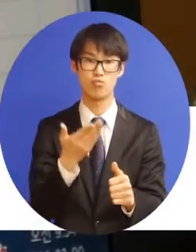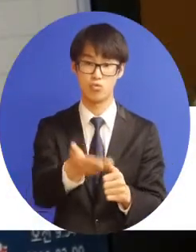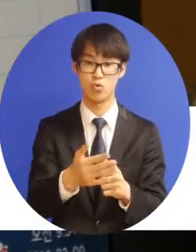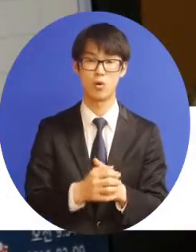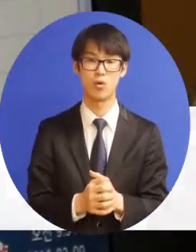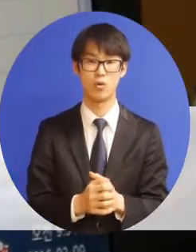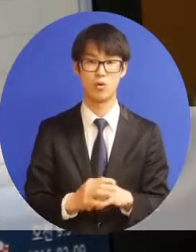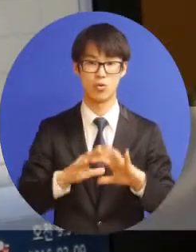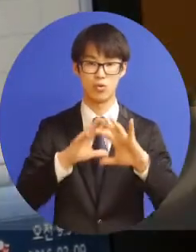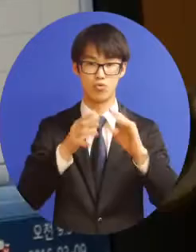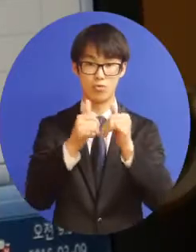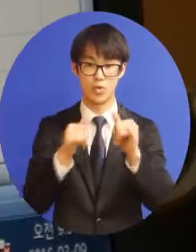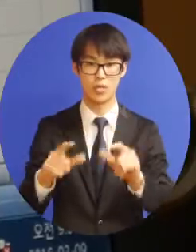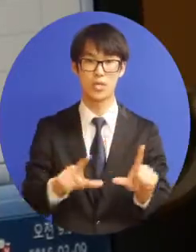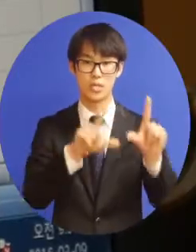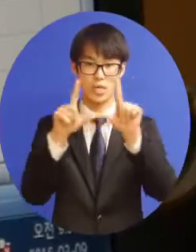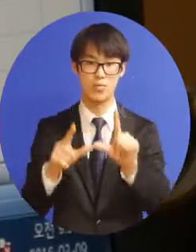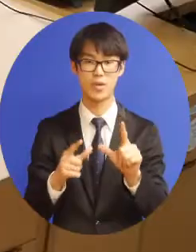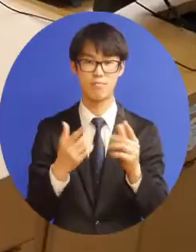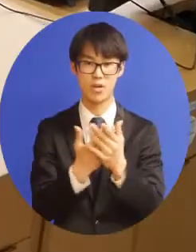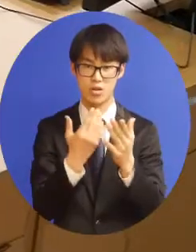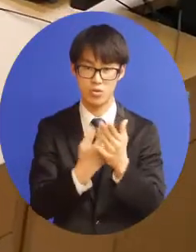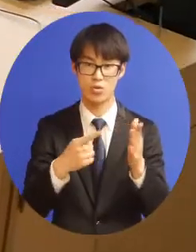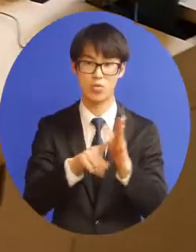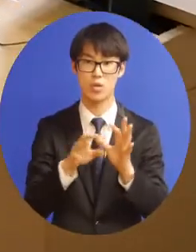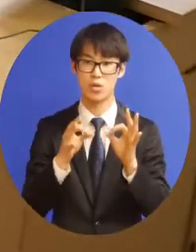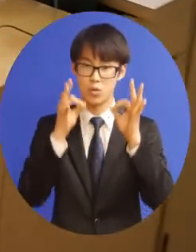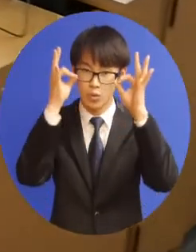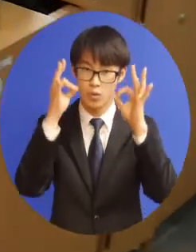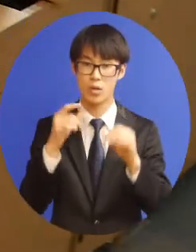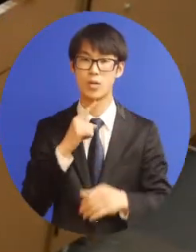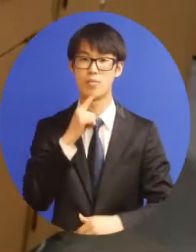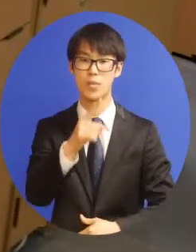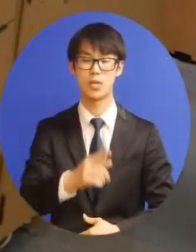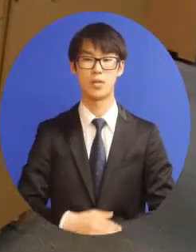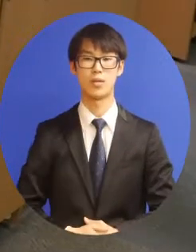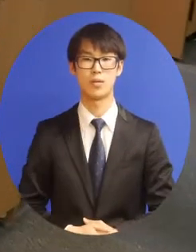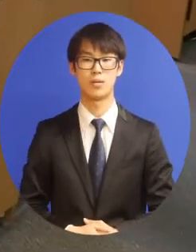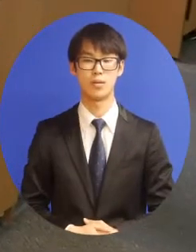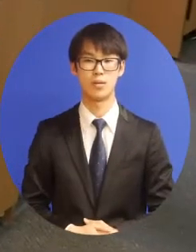제공해 주민들의 삶의 질을 향상시키는 데 최선을 다한다는 방침입니다.